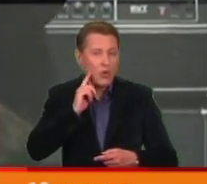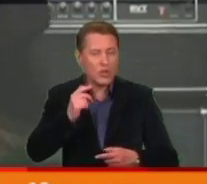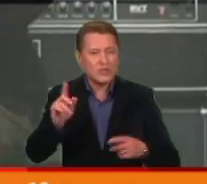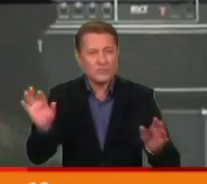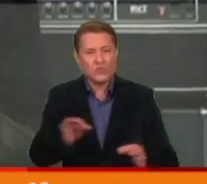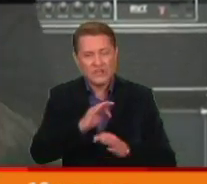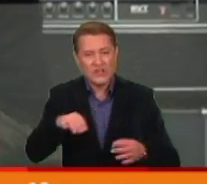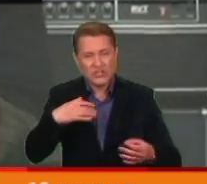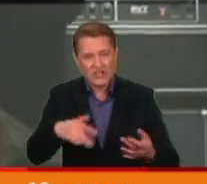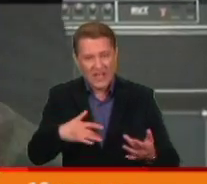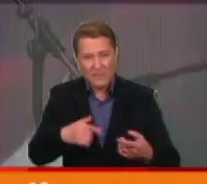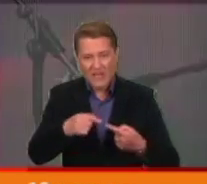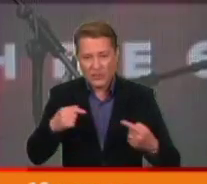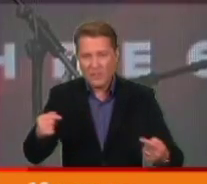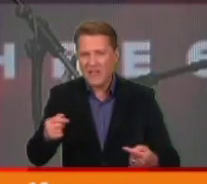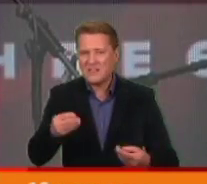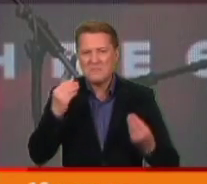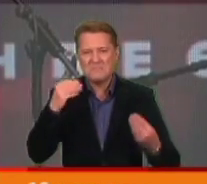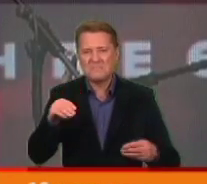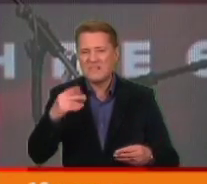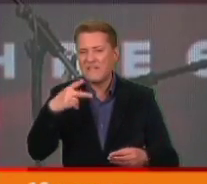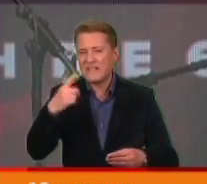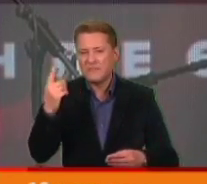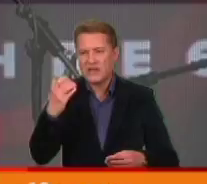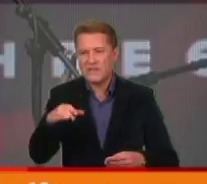інструментами 21-го століття.